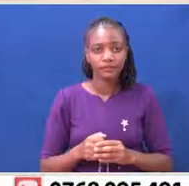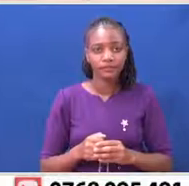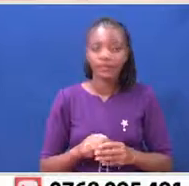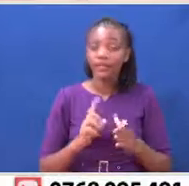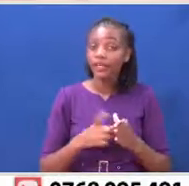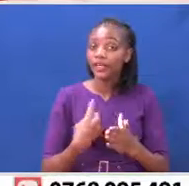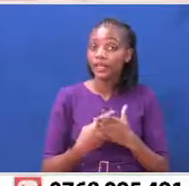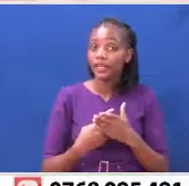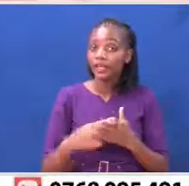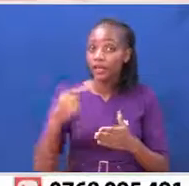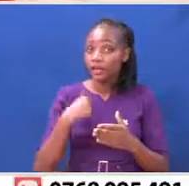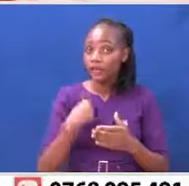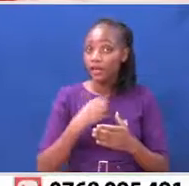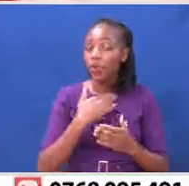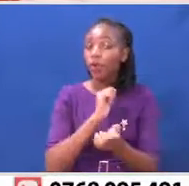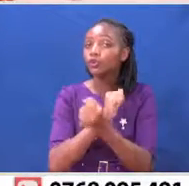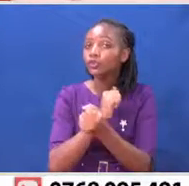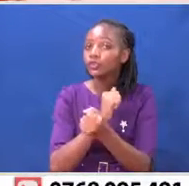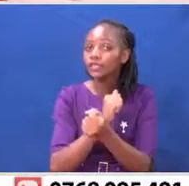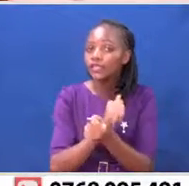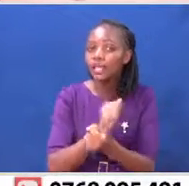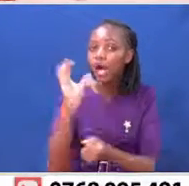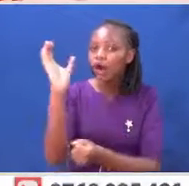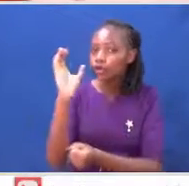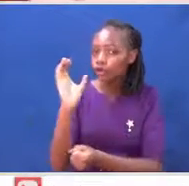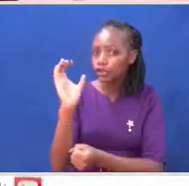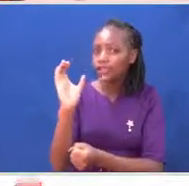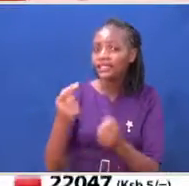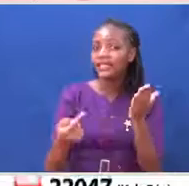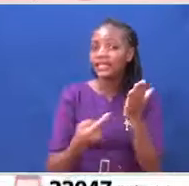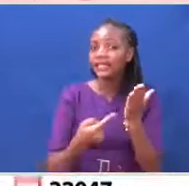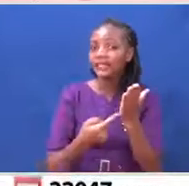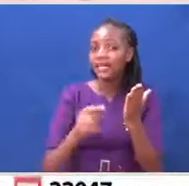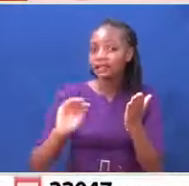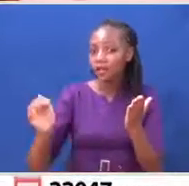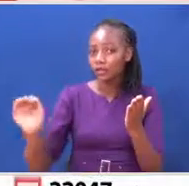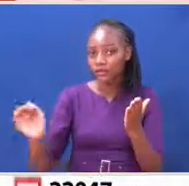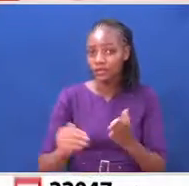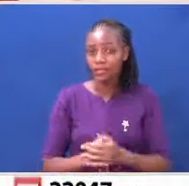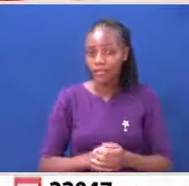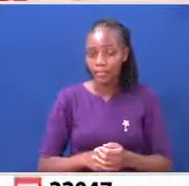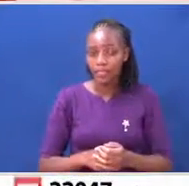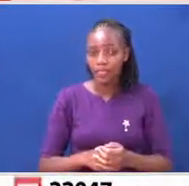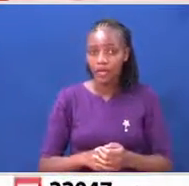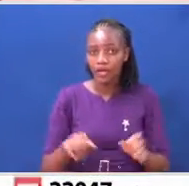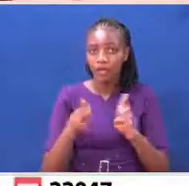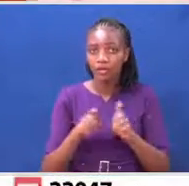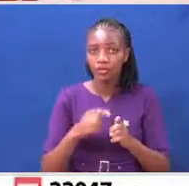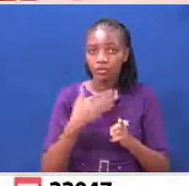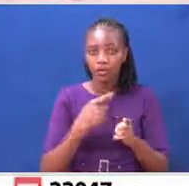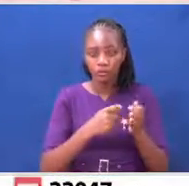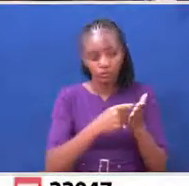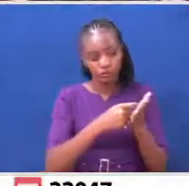So I am protecting the constituencies za Taita Taveta by putting